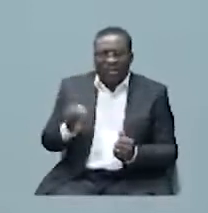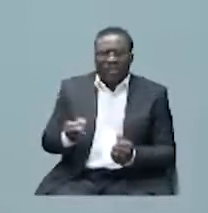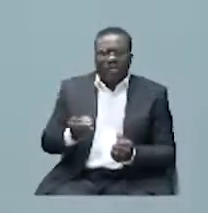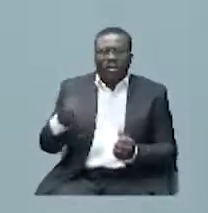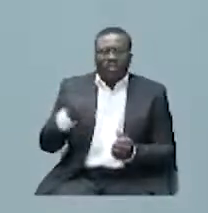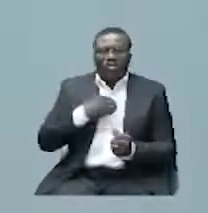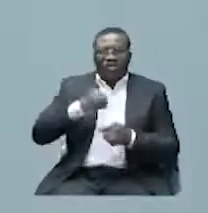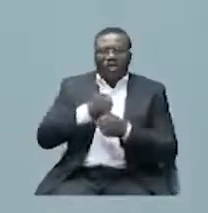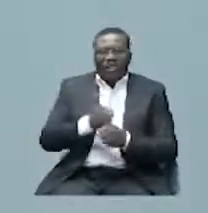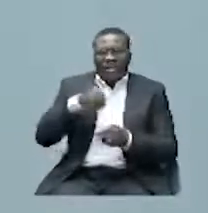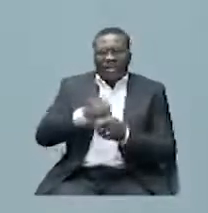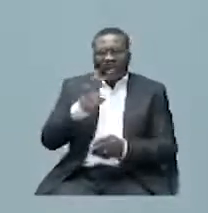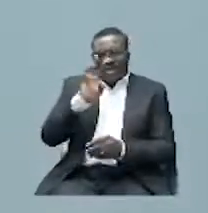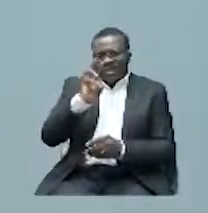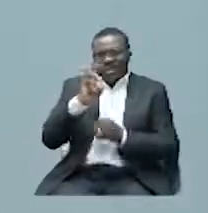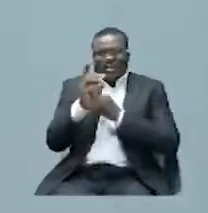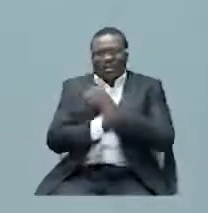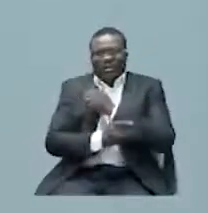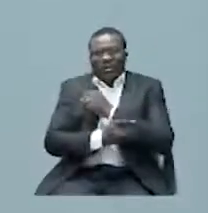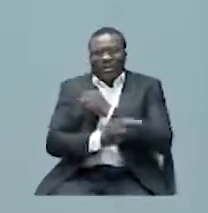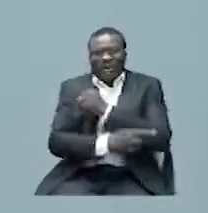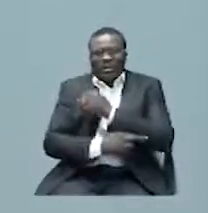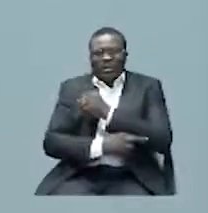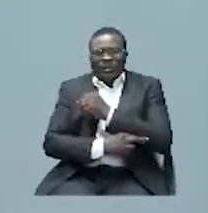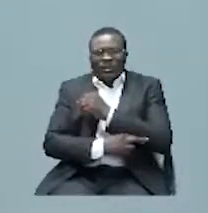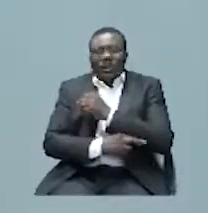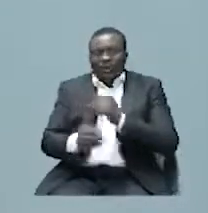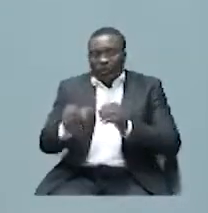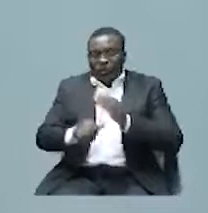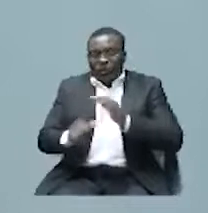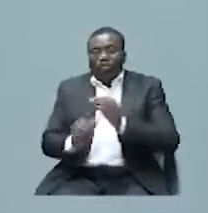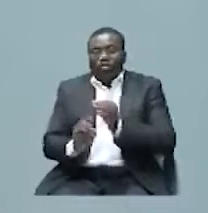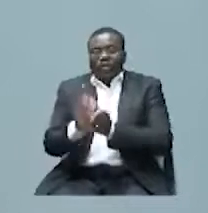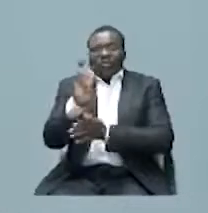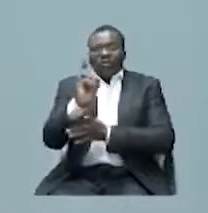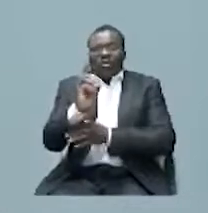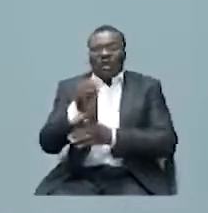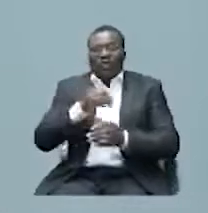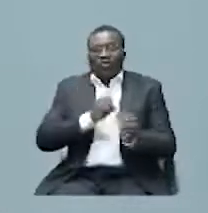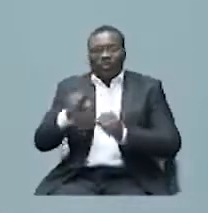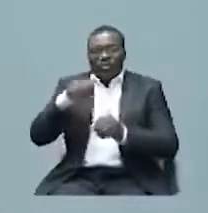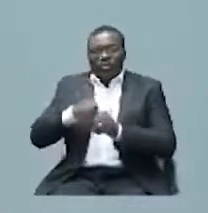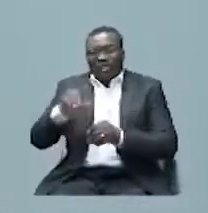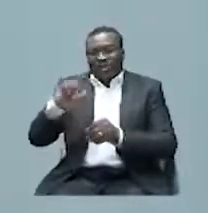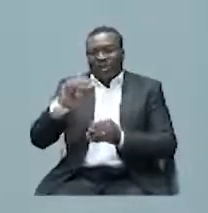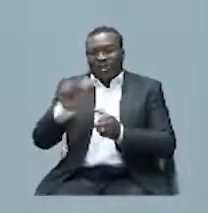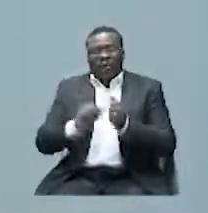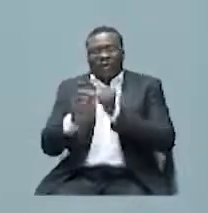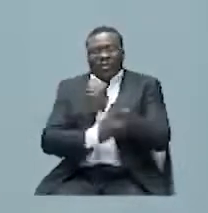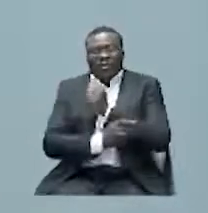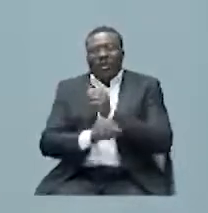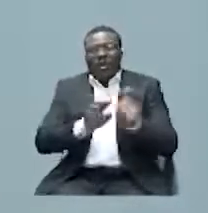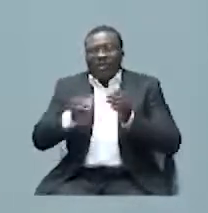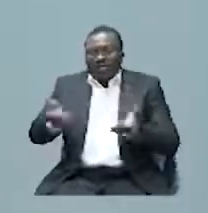allons créer 6 départements, 6 régions, 6 pôles de développement. De sorte que dans chaque pôle, nous faisions la